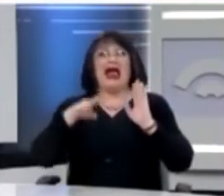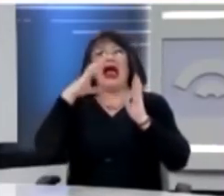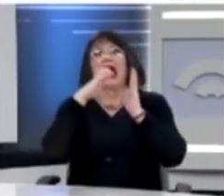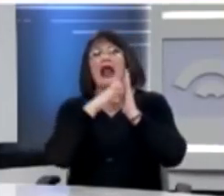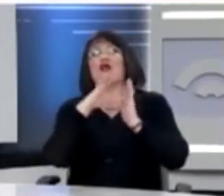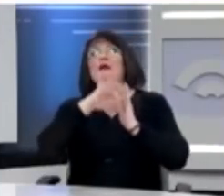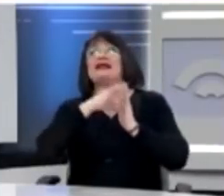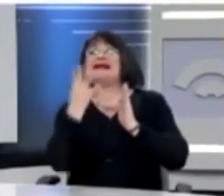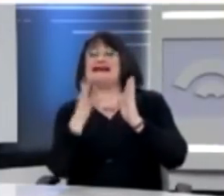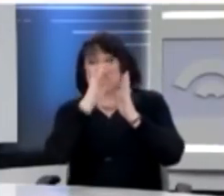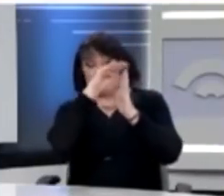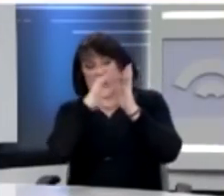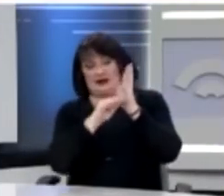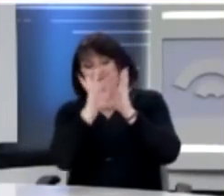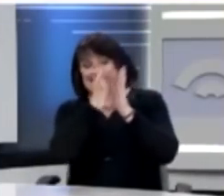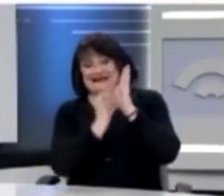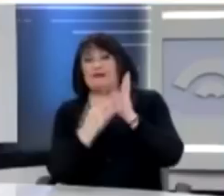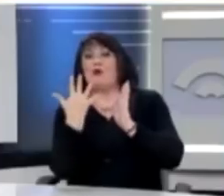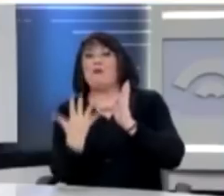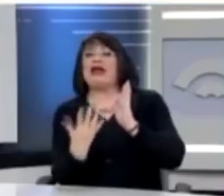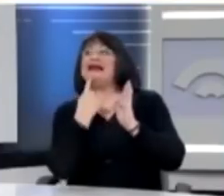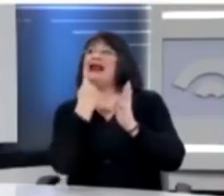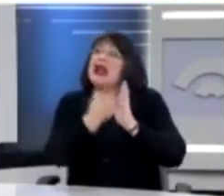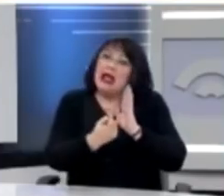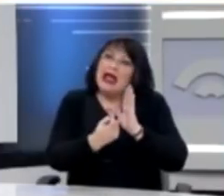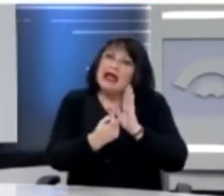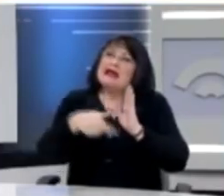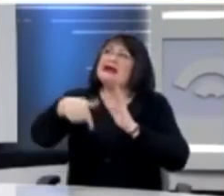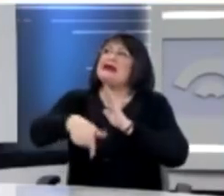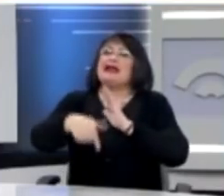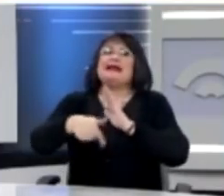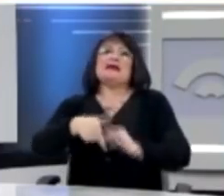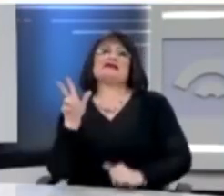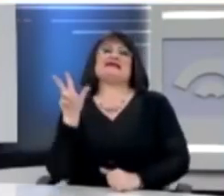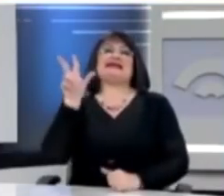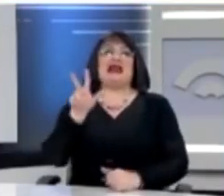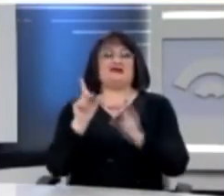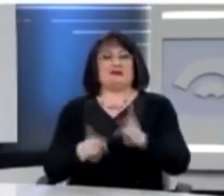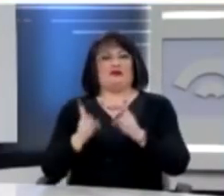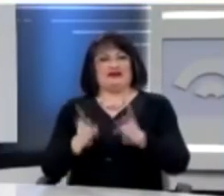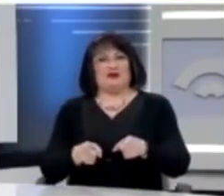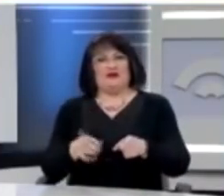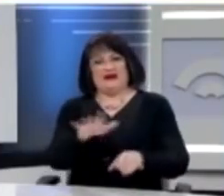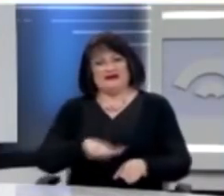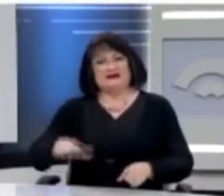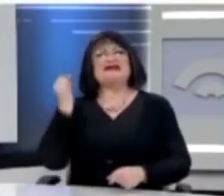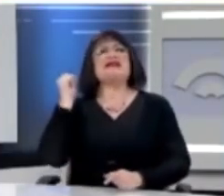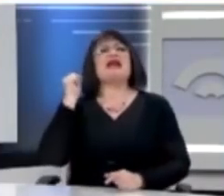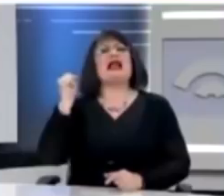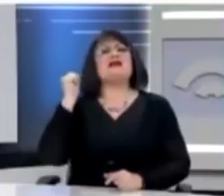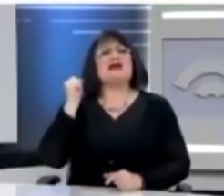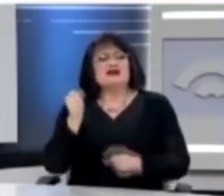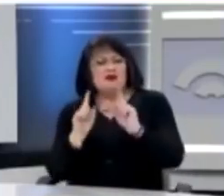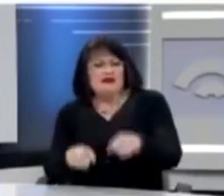άρθρου 54 προβλέπεται ότι οι αποφάσεις των γενικών συνελεύσεων και λοιπόν οργάνων διοίκησης, συνδικαλιστικών